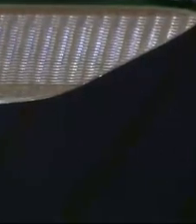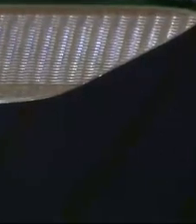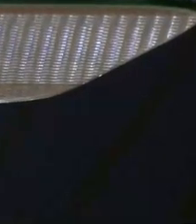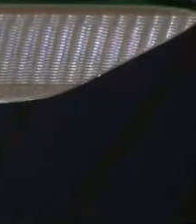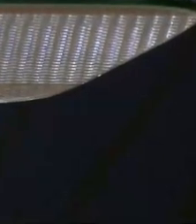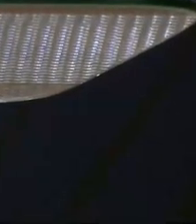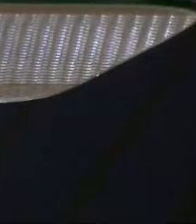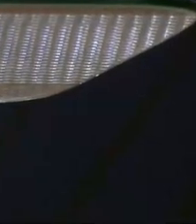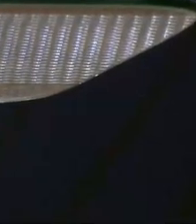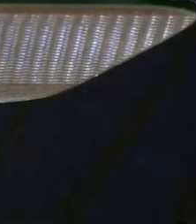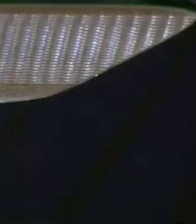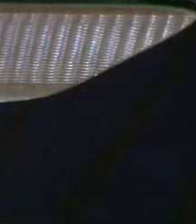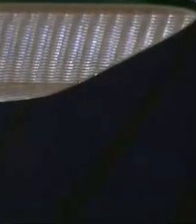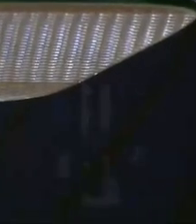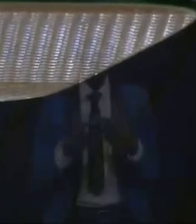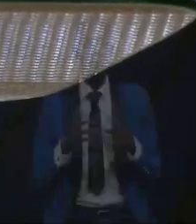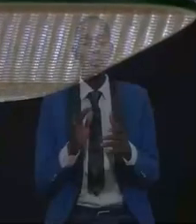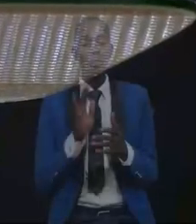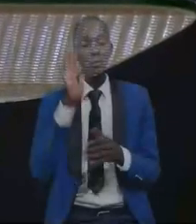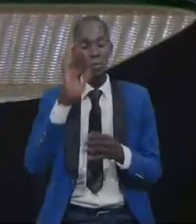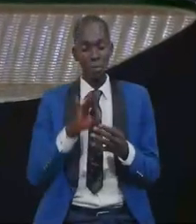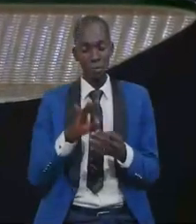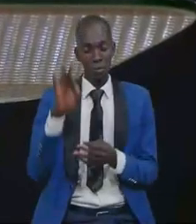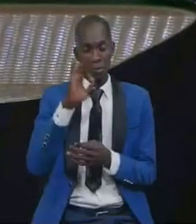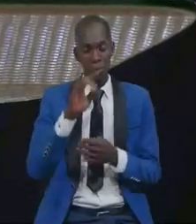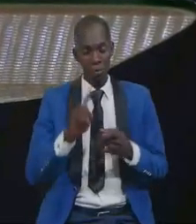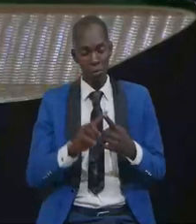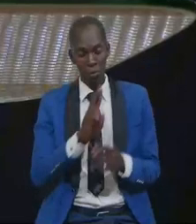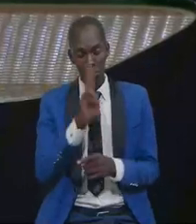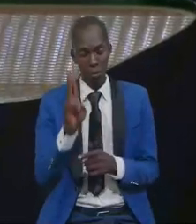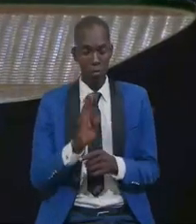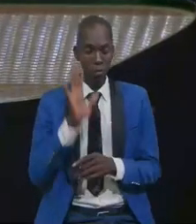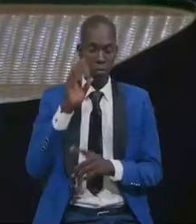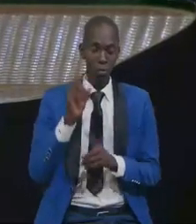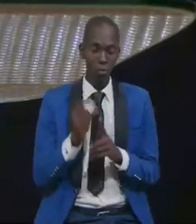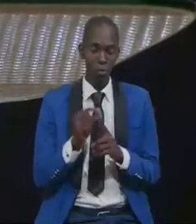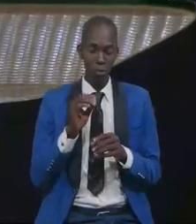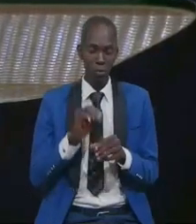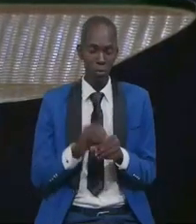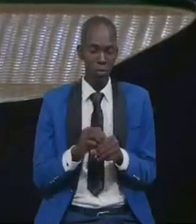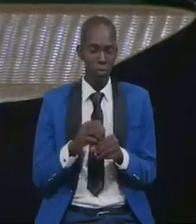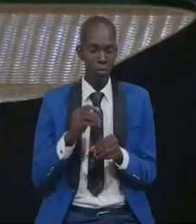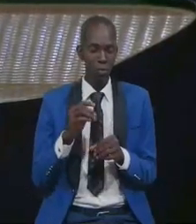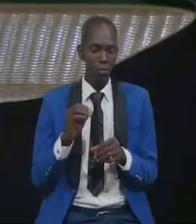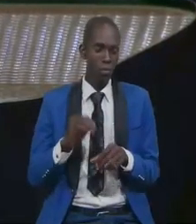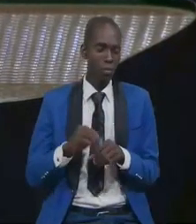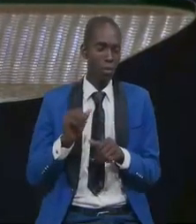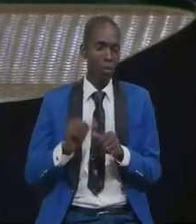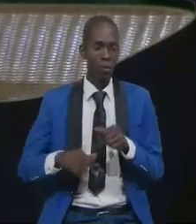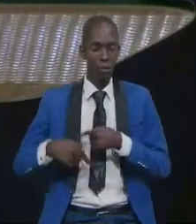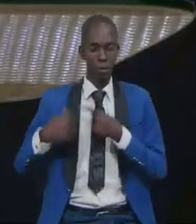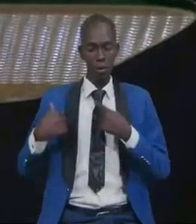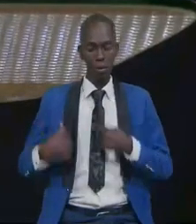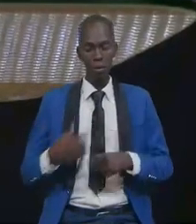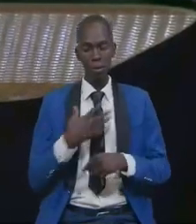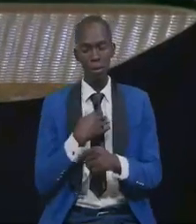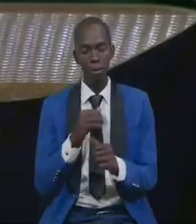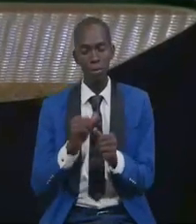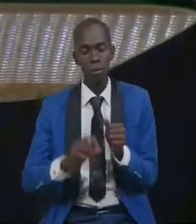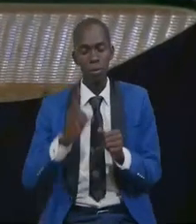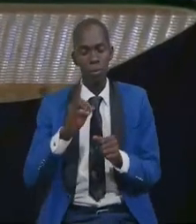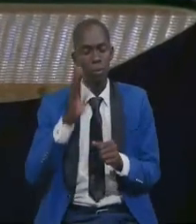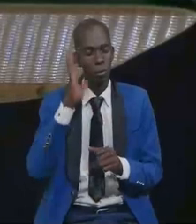esprit applique la parole, donne la parole dans tous les cœurs, et que tout le monde puisse